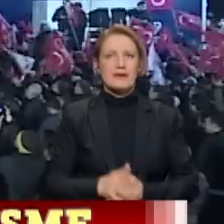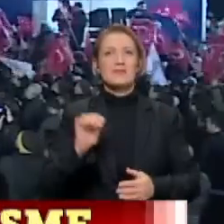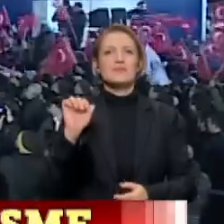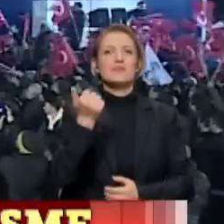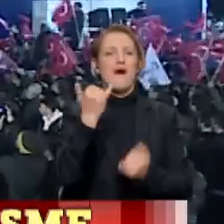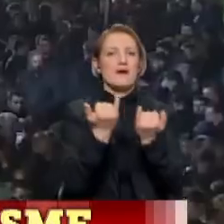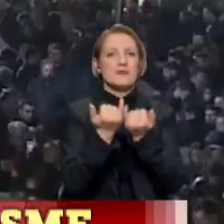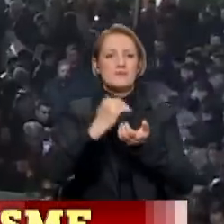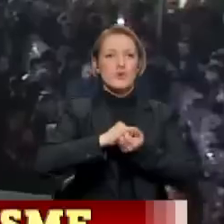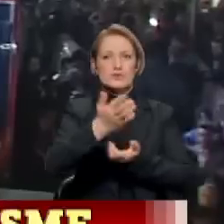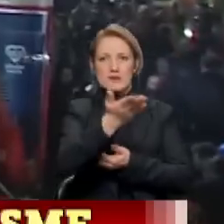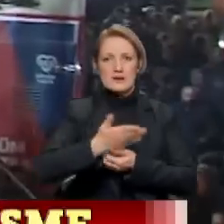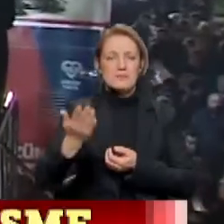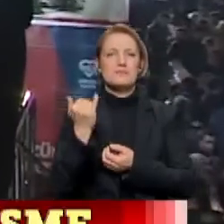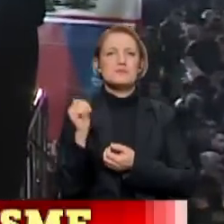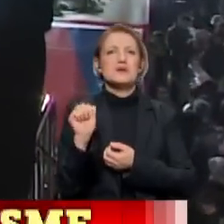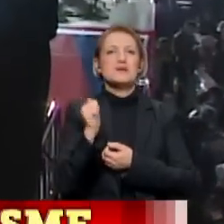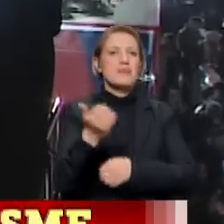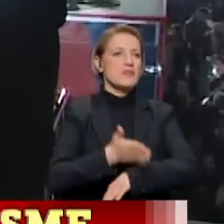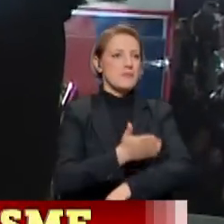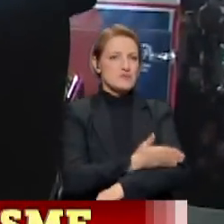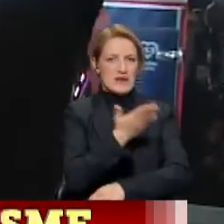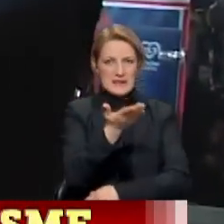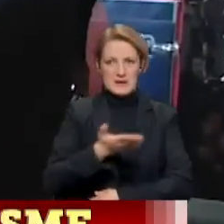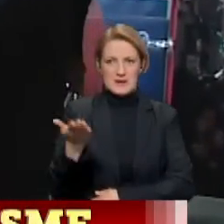Değerli dostlar, kıymetli hemşerilerim,